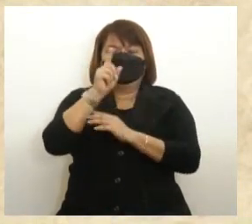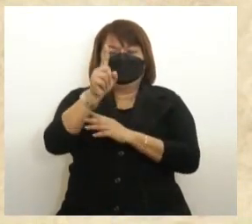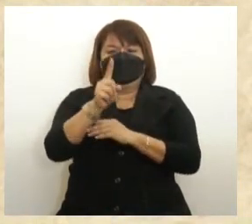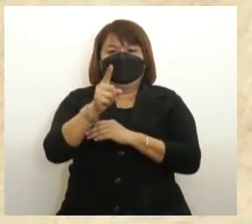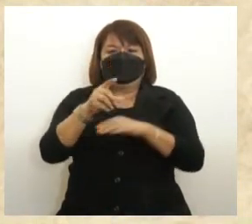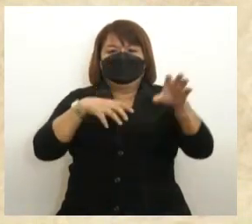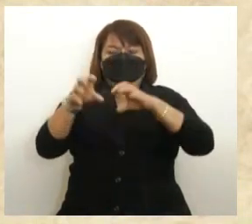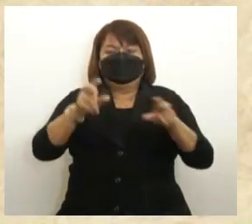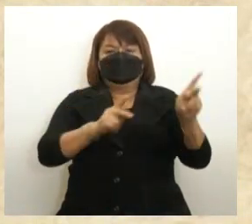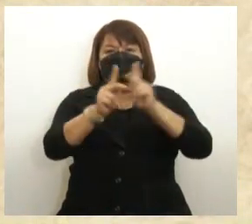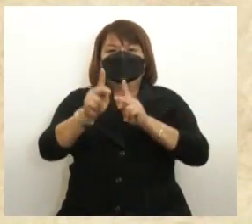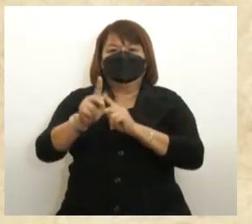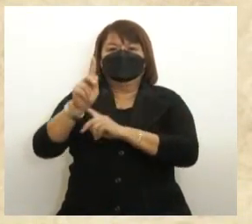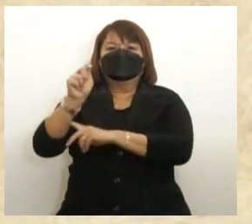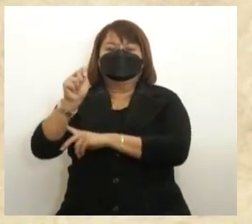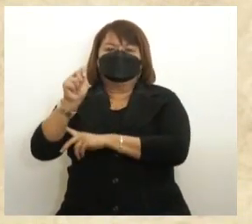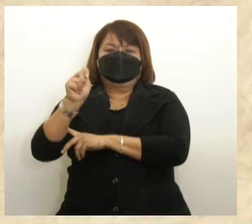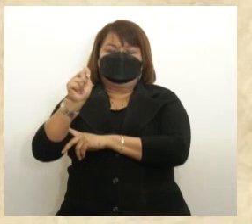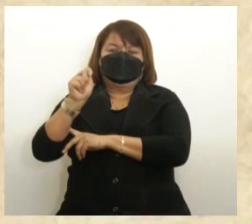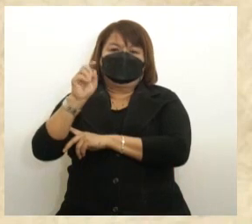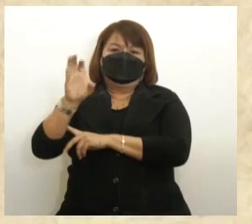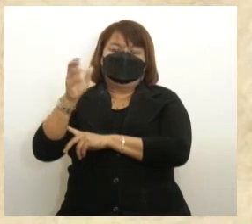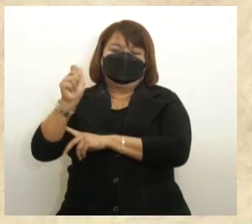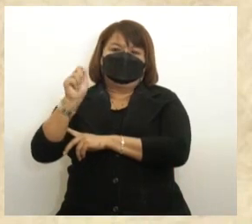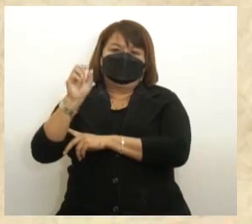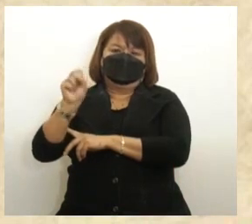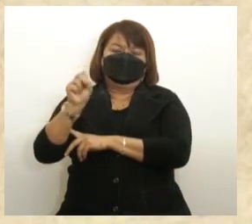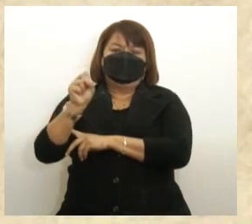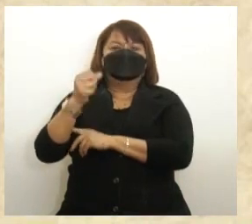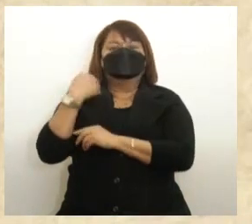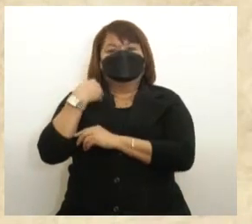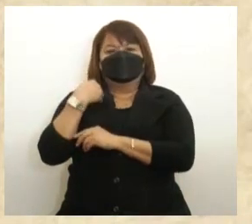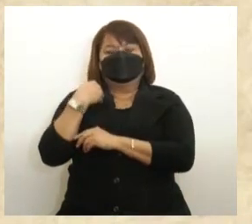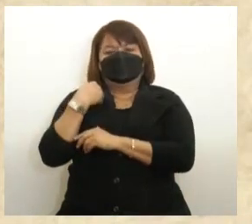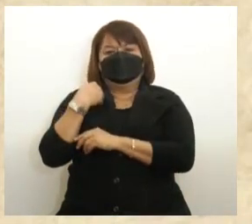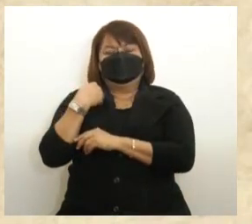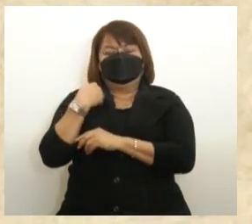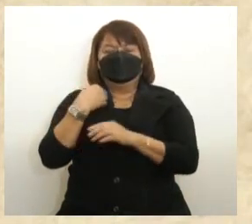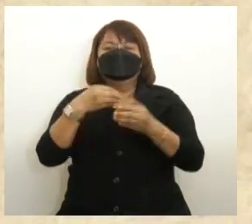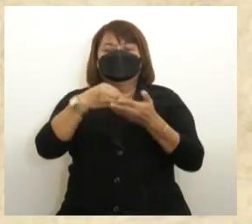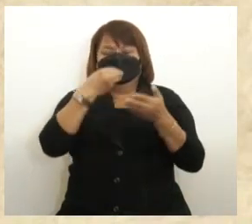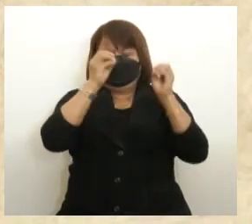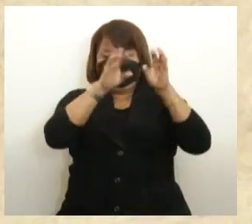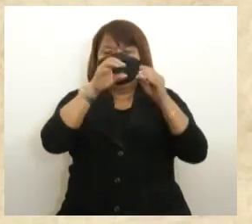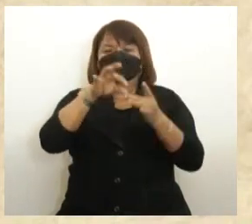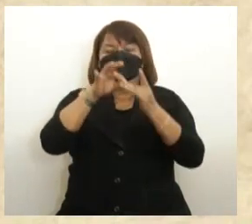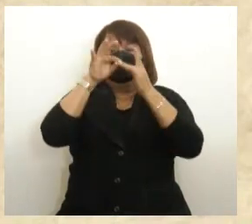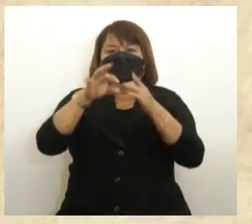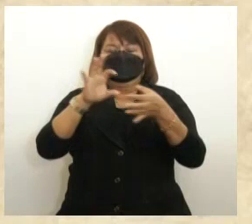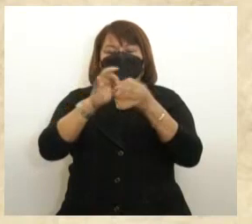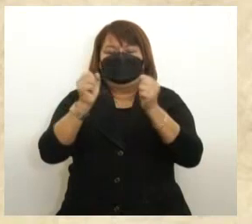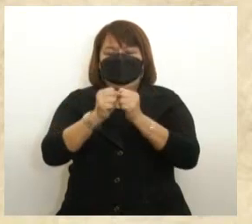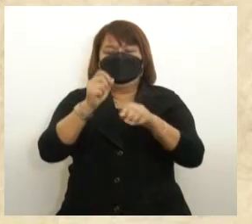ได้จัดกิจกรรม TCAS Course 66นะคะโค้ชให้ติด TCAS ในวันเสาร์ที่23กรกฎาคมนี้ตั้งแต่เว